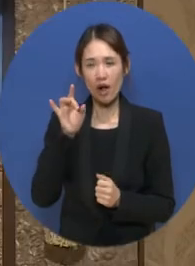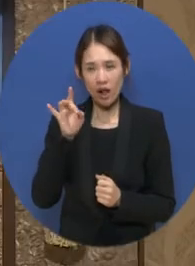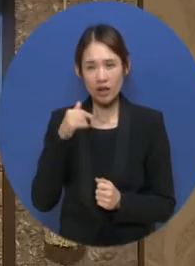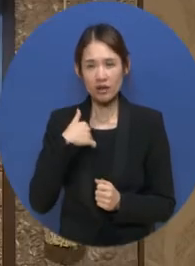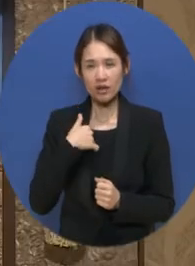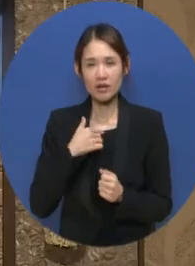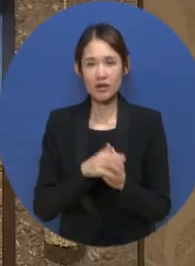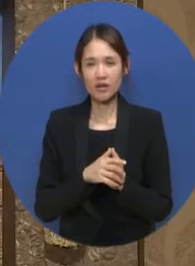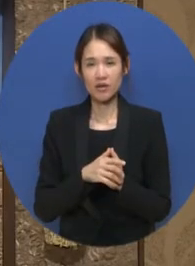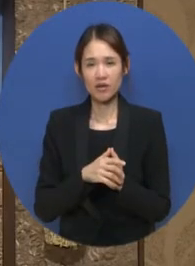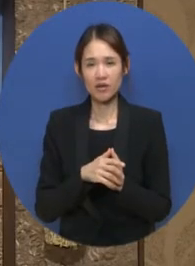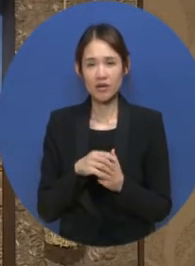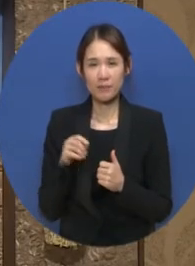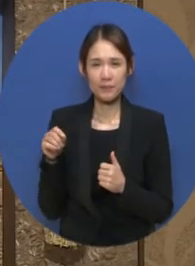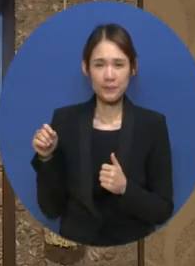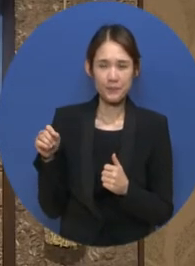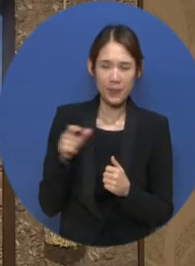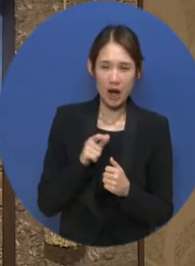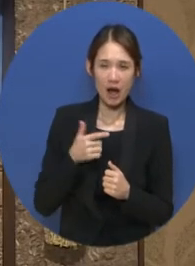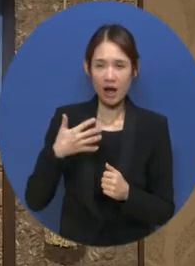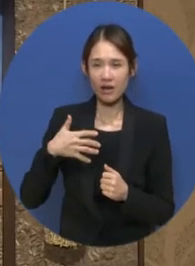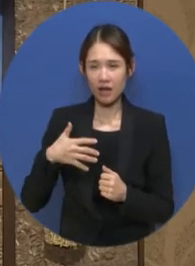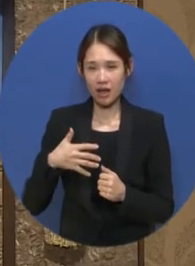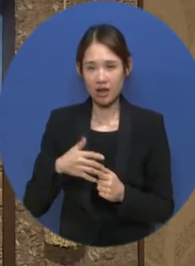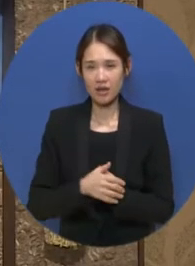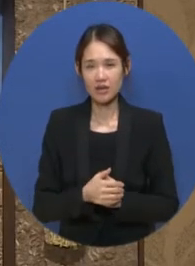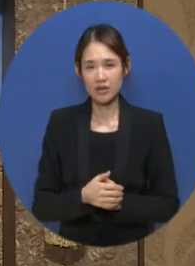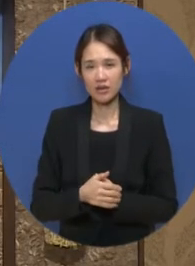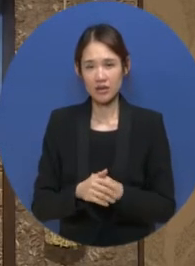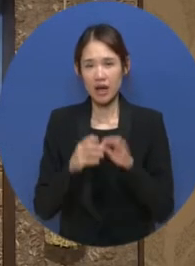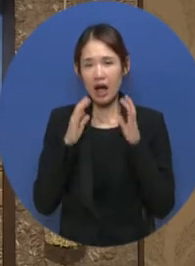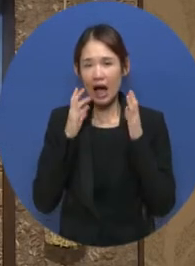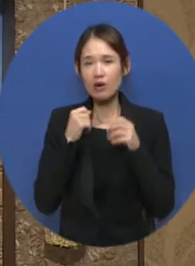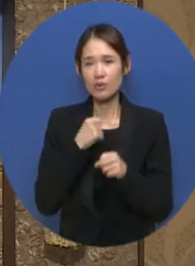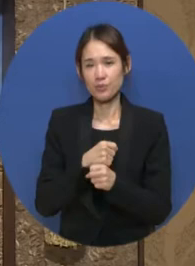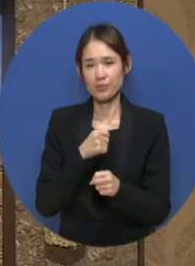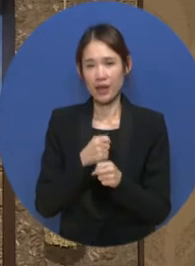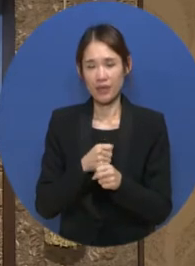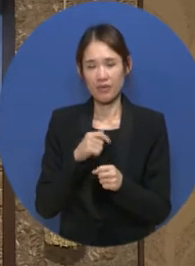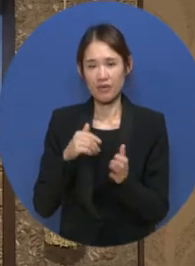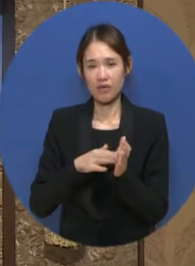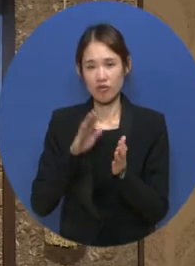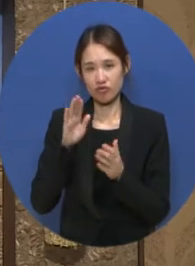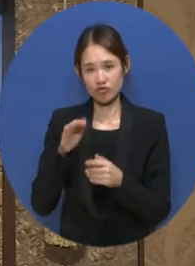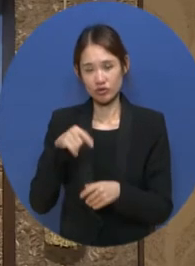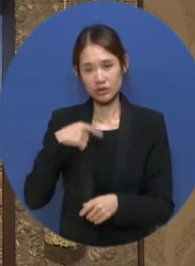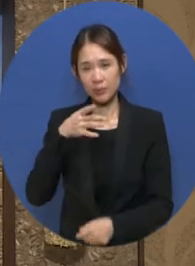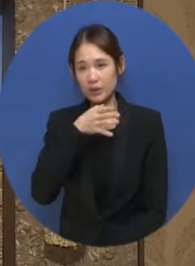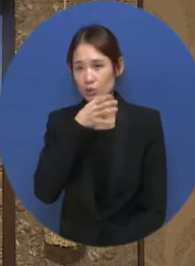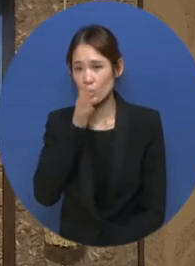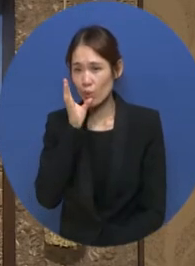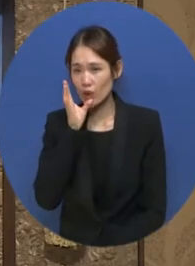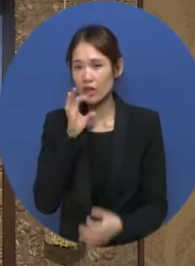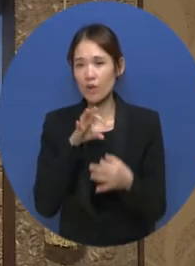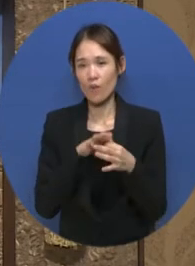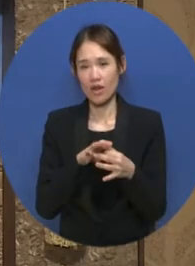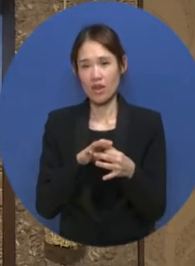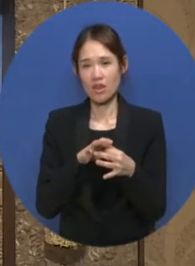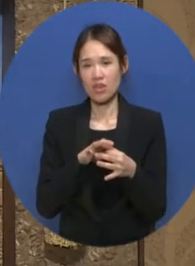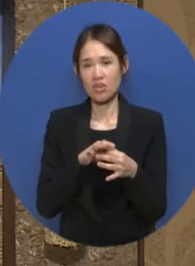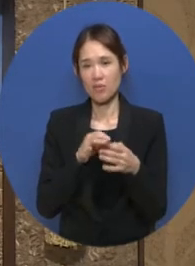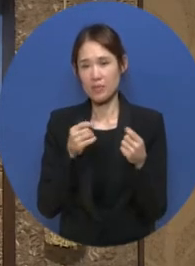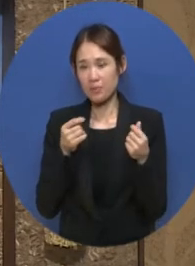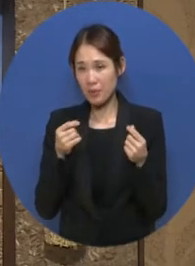우석 증거가 좀 빠르게 나가고 있지는 않구요 이 시기는 이제 아동이 만들어져 있고 이제 놓인 쪽에서 저희와 비슷한 형태의